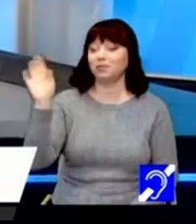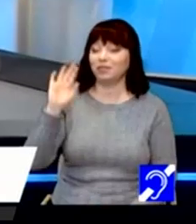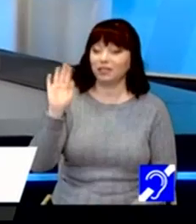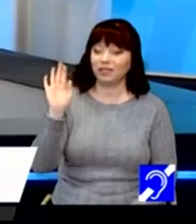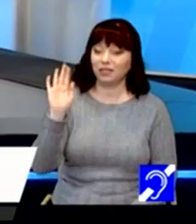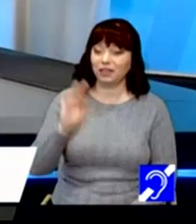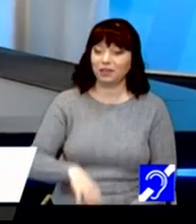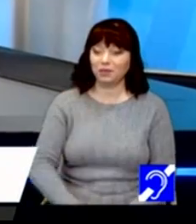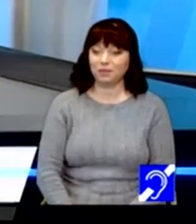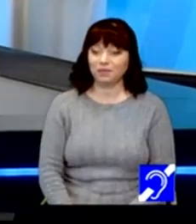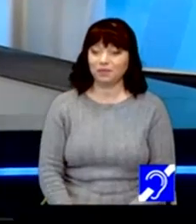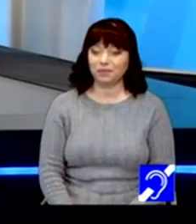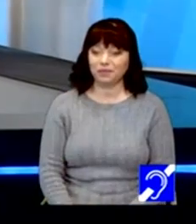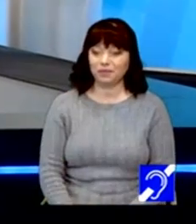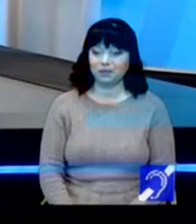repede